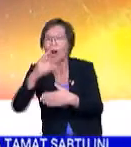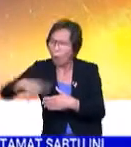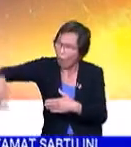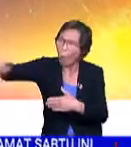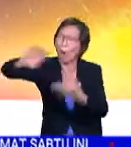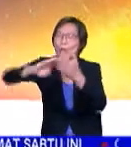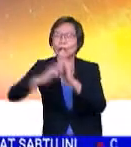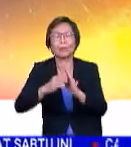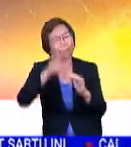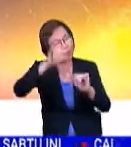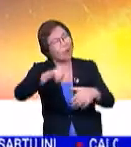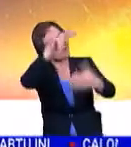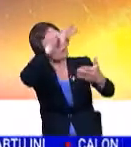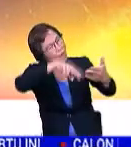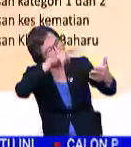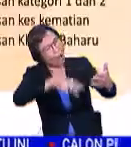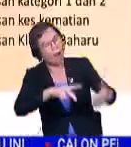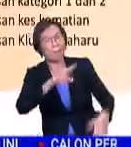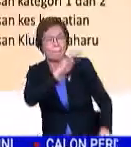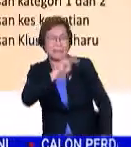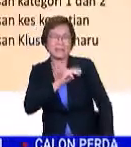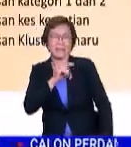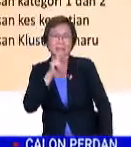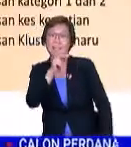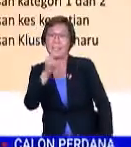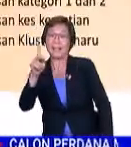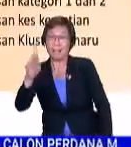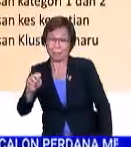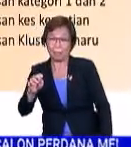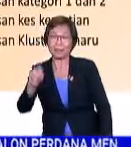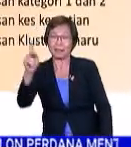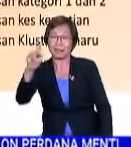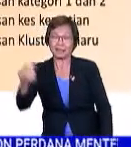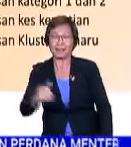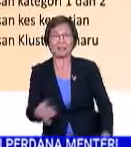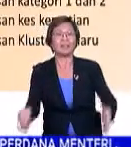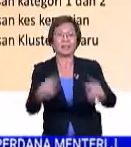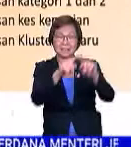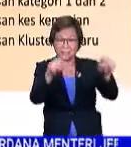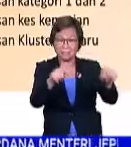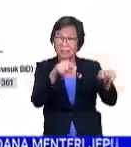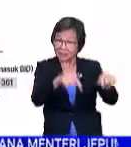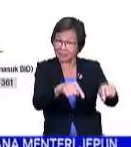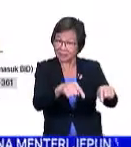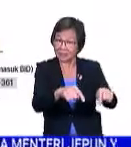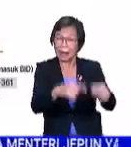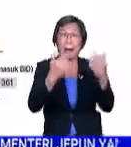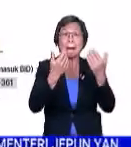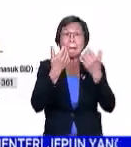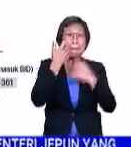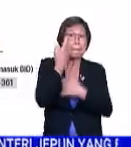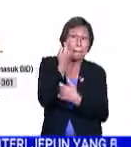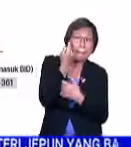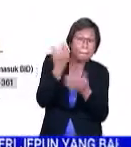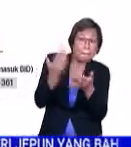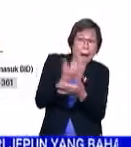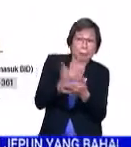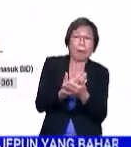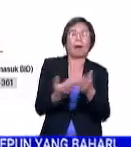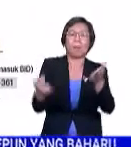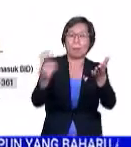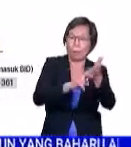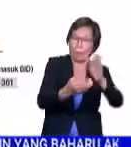umum. Menurut Menteri Kesihatan Khairi Jamaluddin, ia merupakan platform perincian laporan data harian terkini yang memaparkan kes